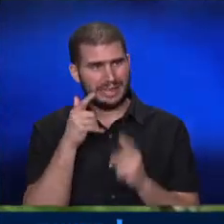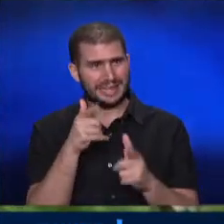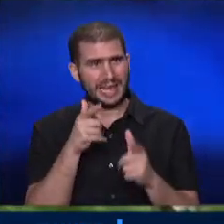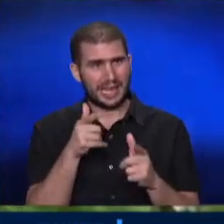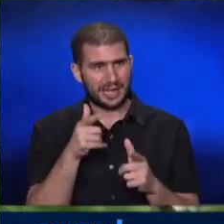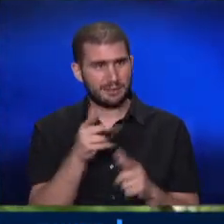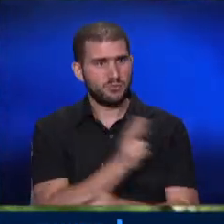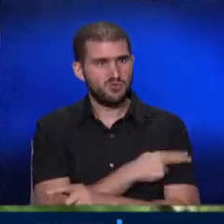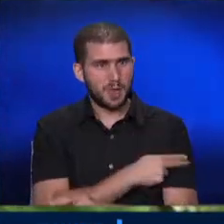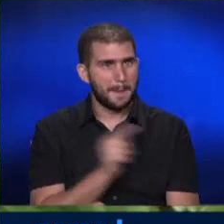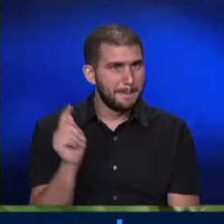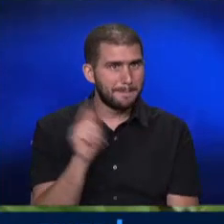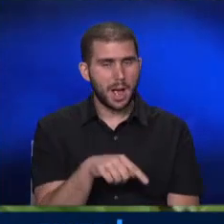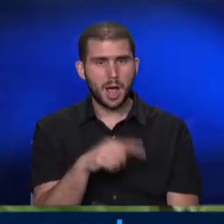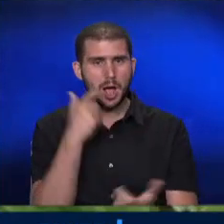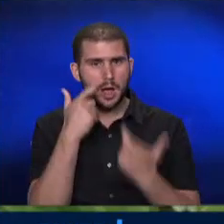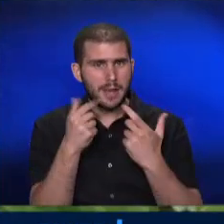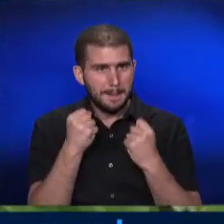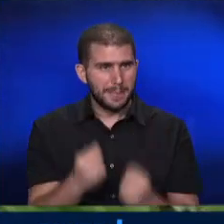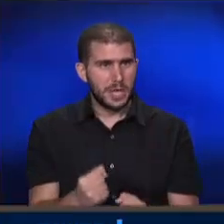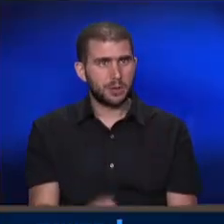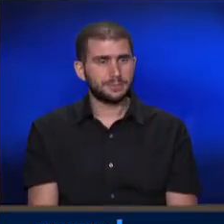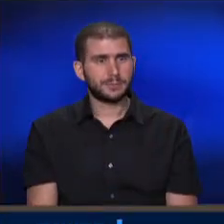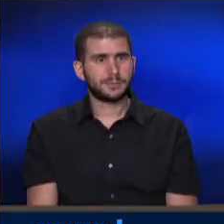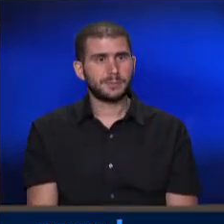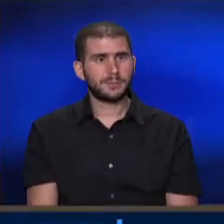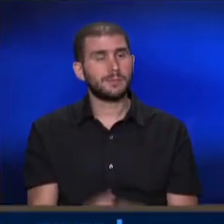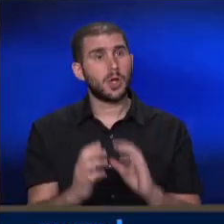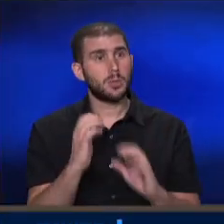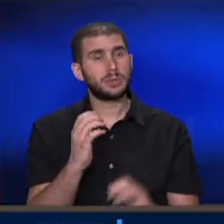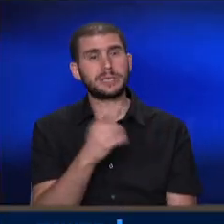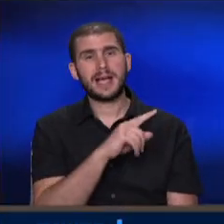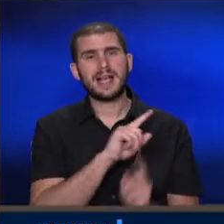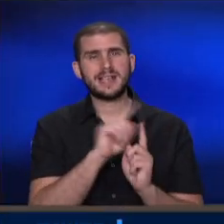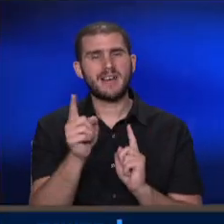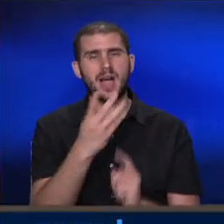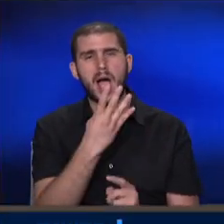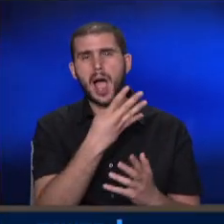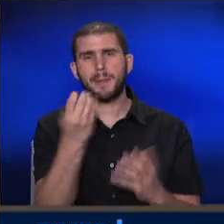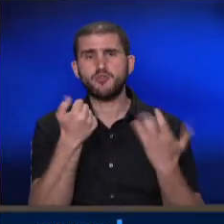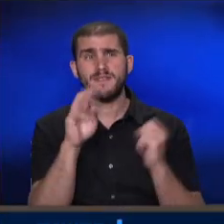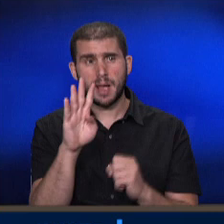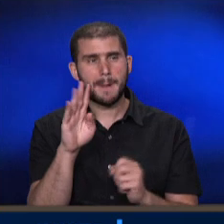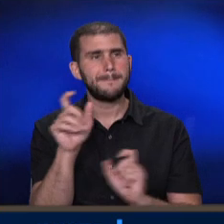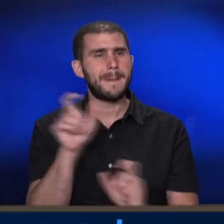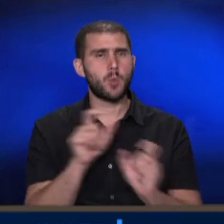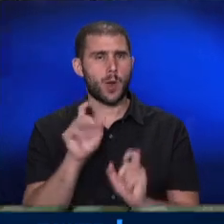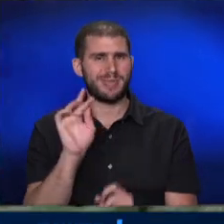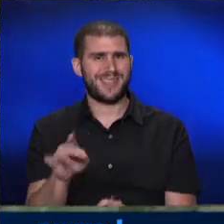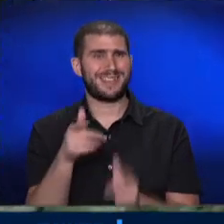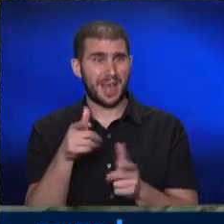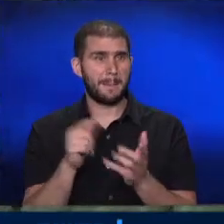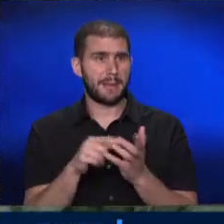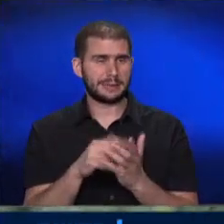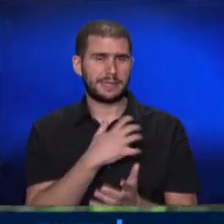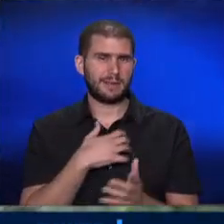שזה ירי, והמשטרה הגיעה וביטחון. האוטובוס קו 464 הוא ממוגן ירי, ולכן לא